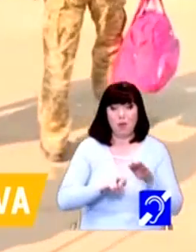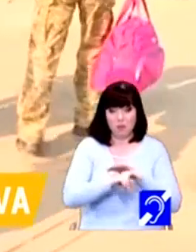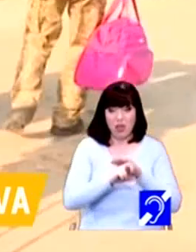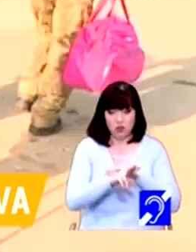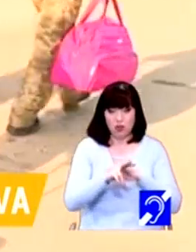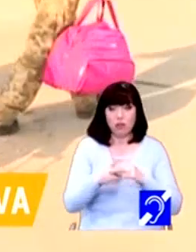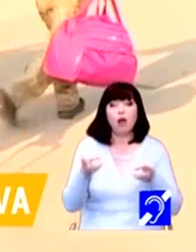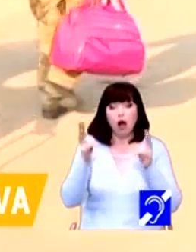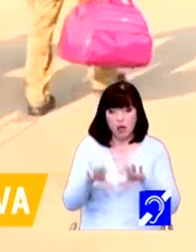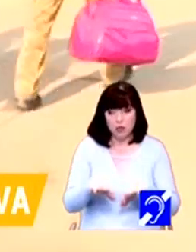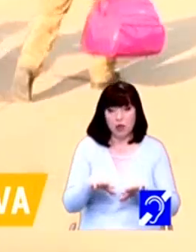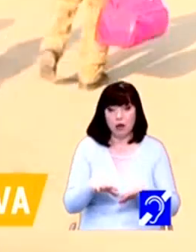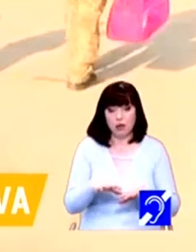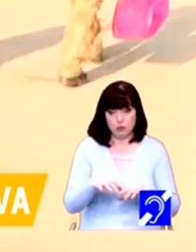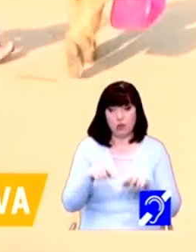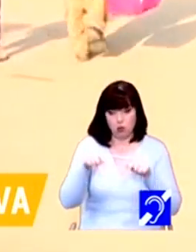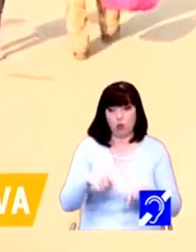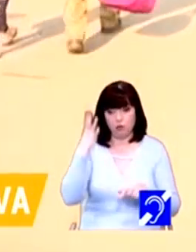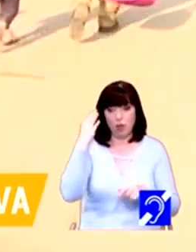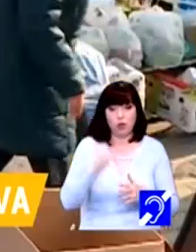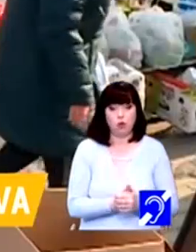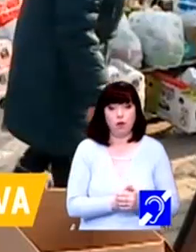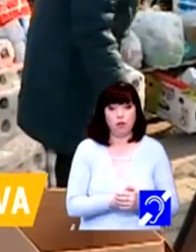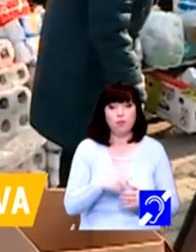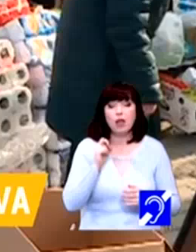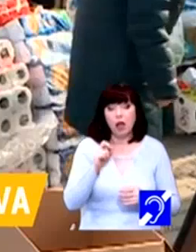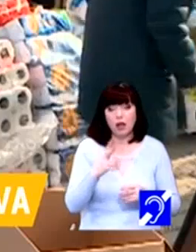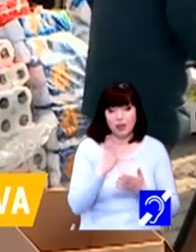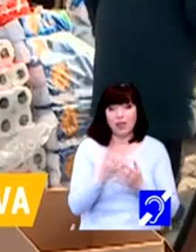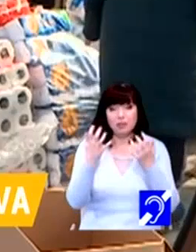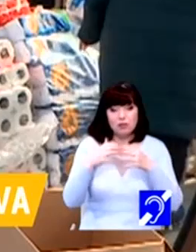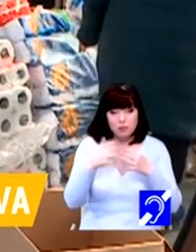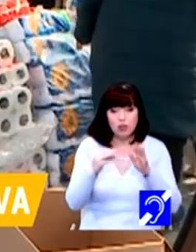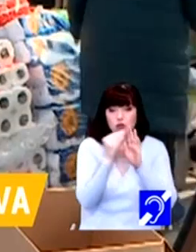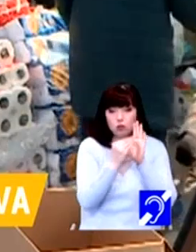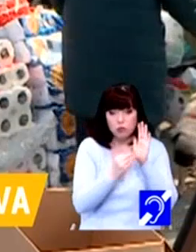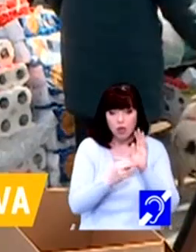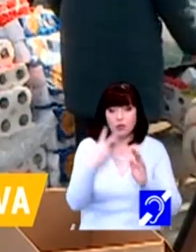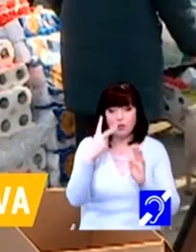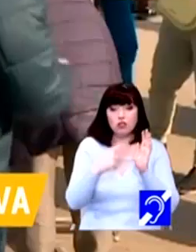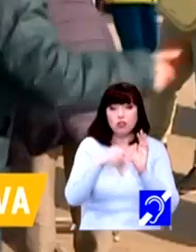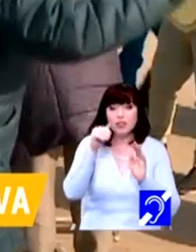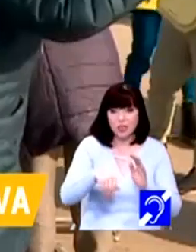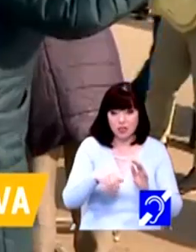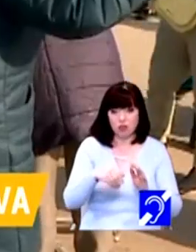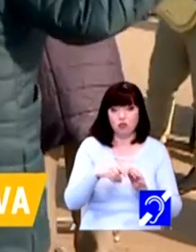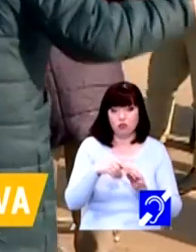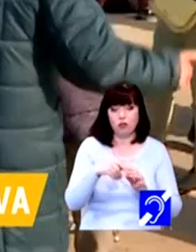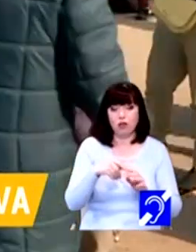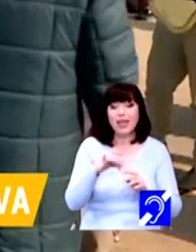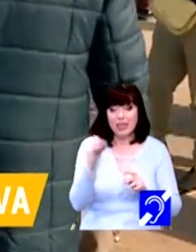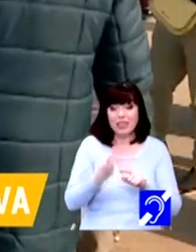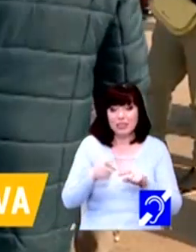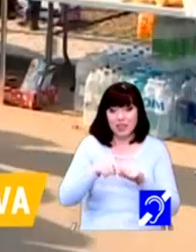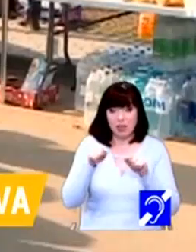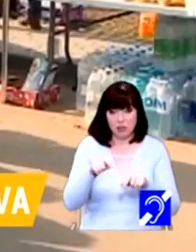refugiați, au rămas deocamdată aici. Potrivit datelor colectate, 26300 dintre